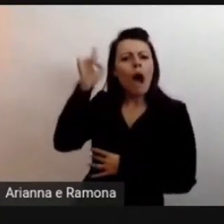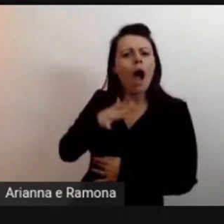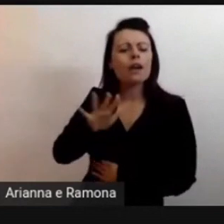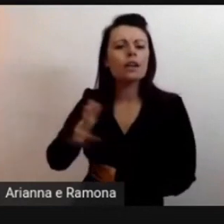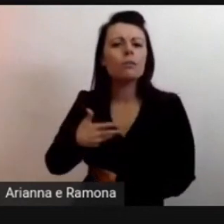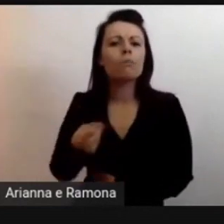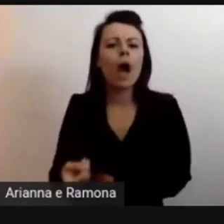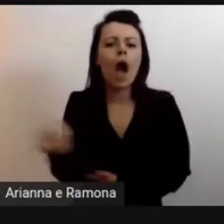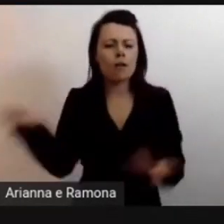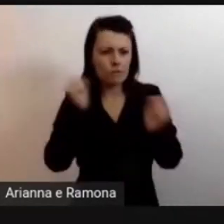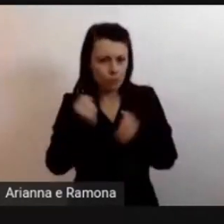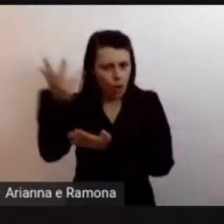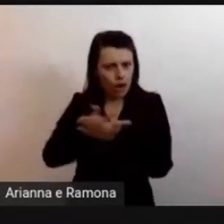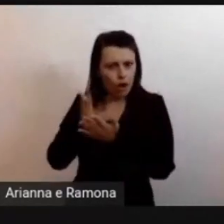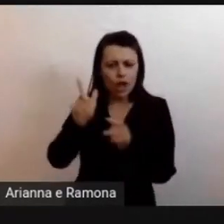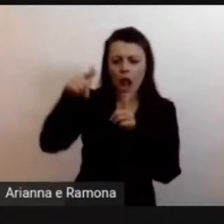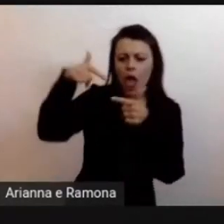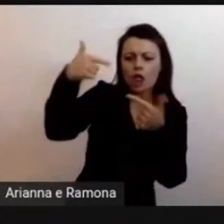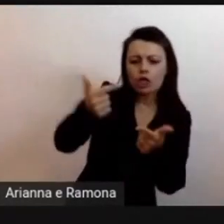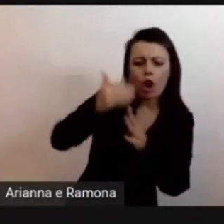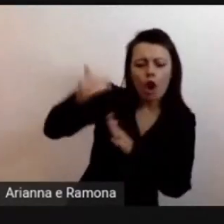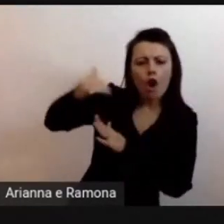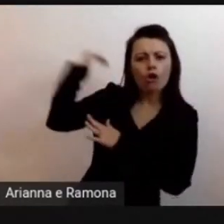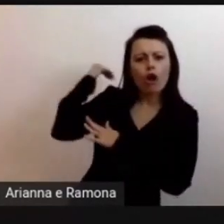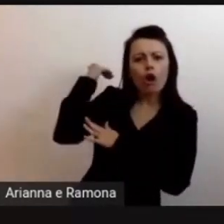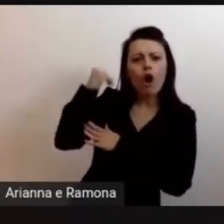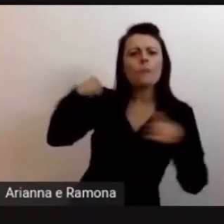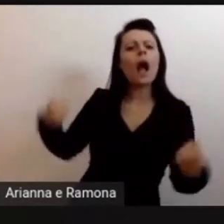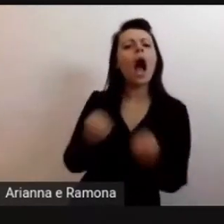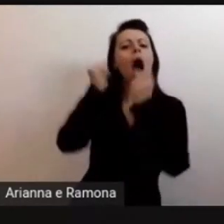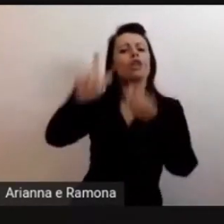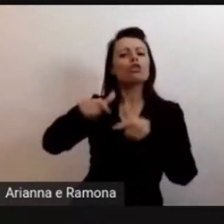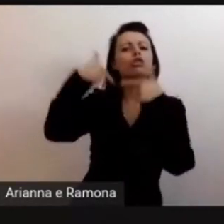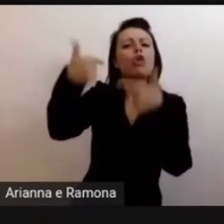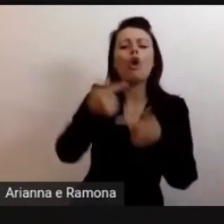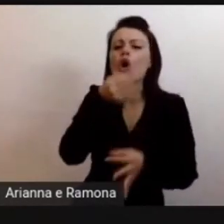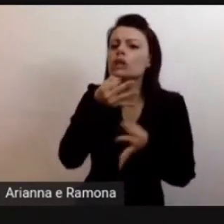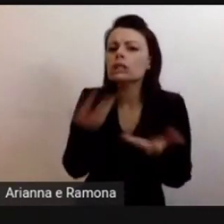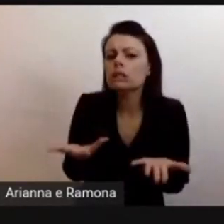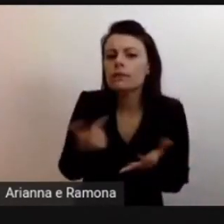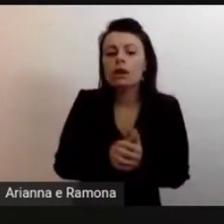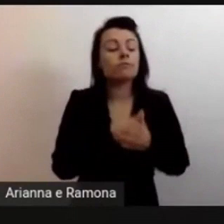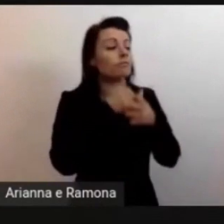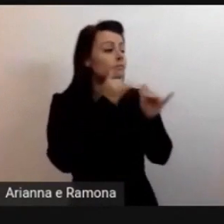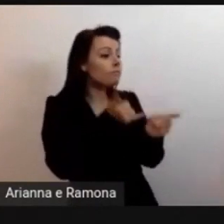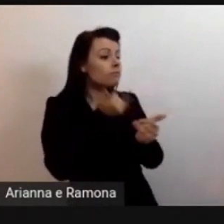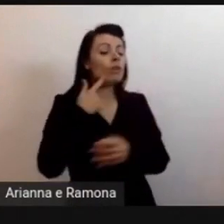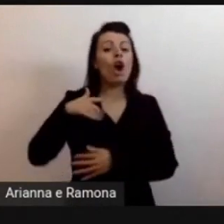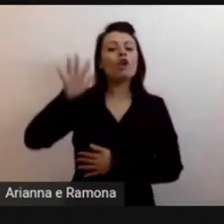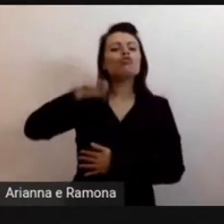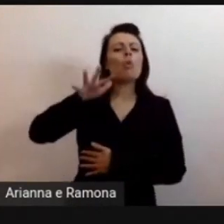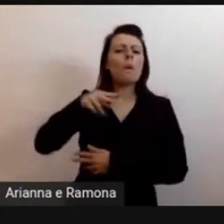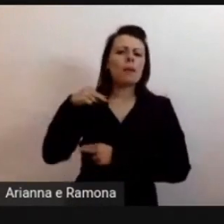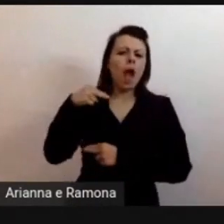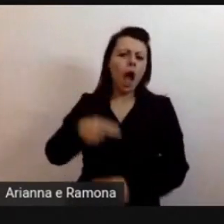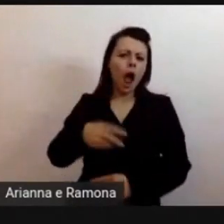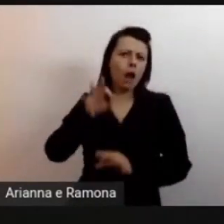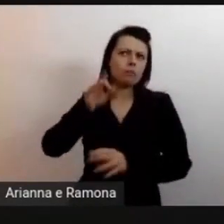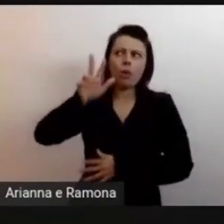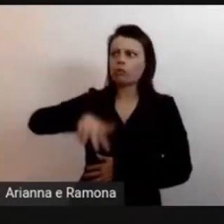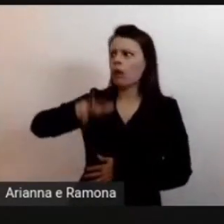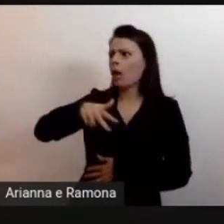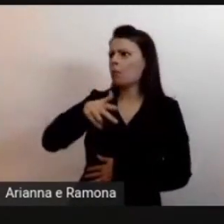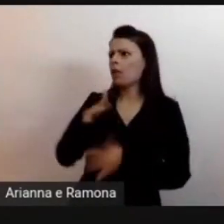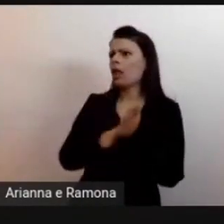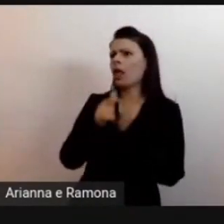dono è l'atto del donare per cipro granché tremila di rischio